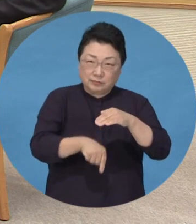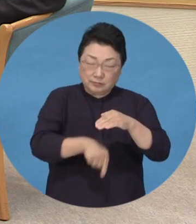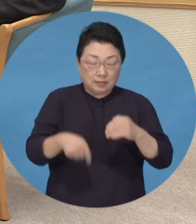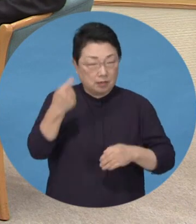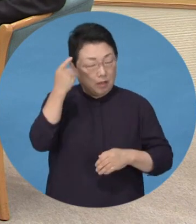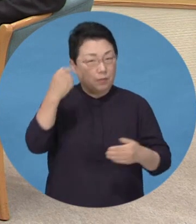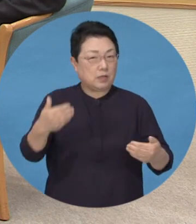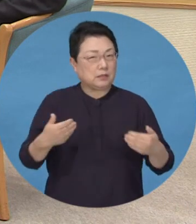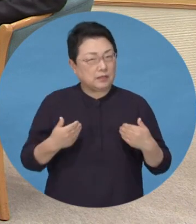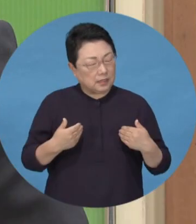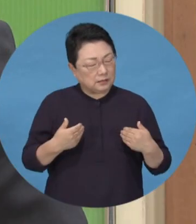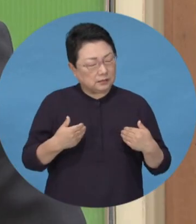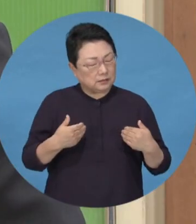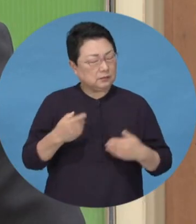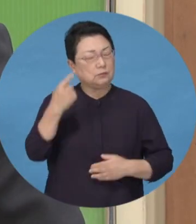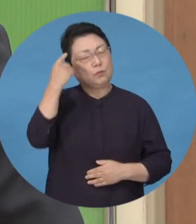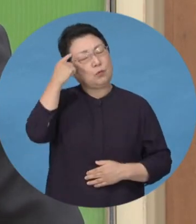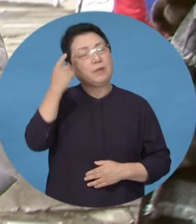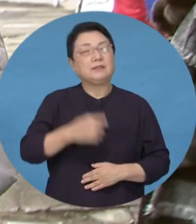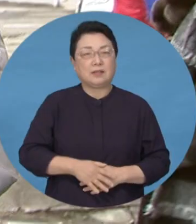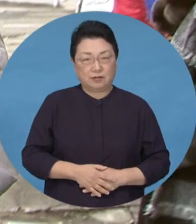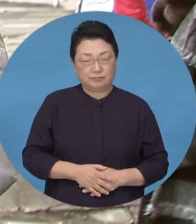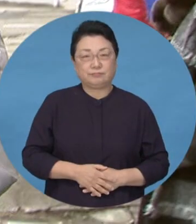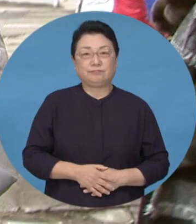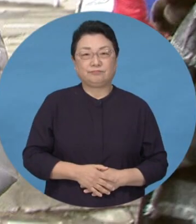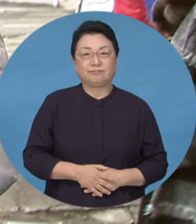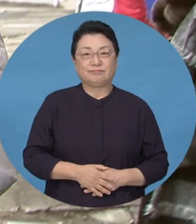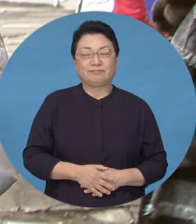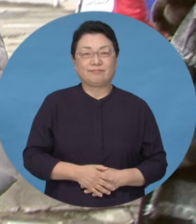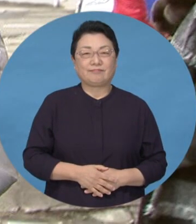いけないなという思いは痛感します